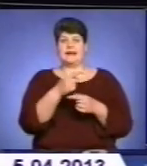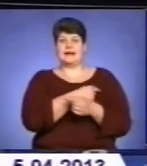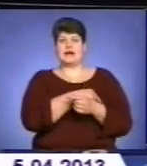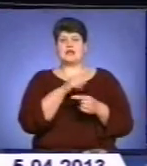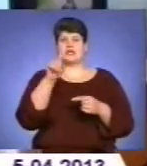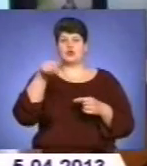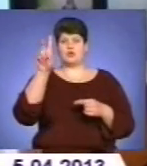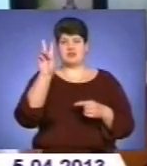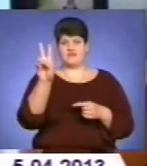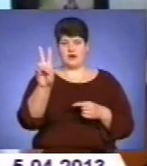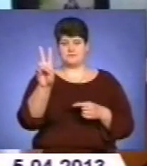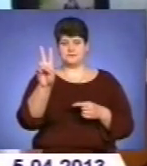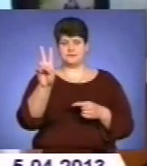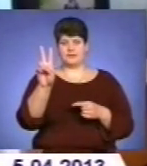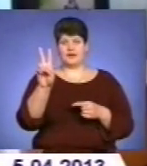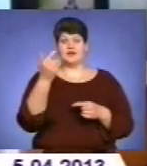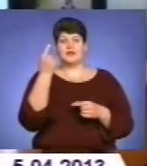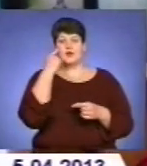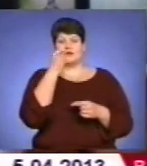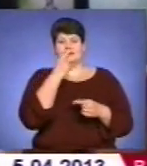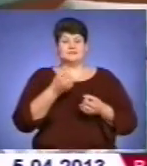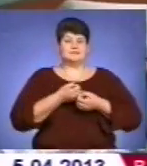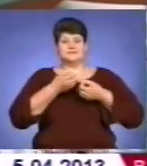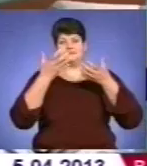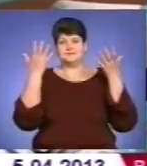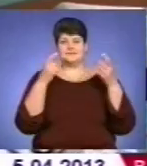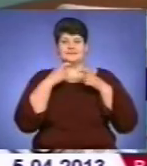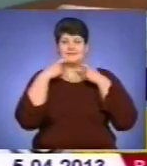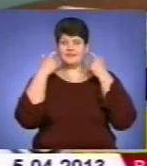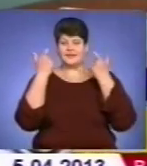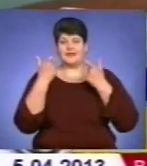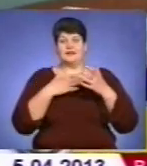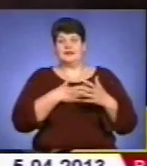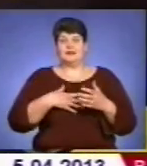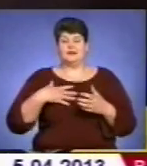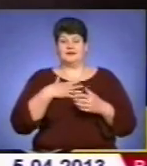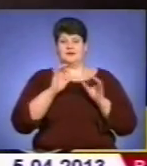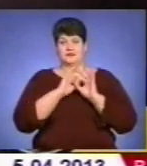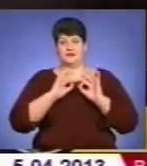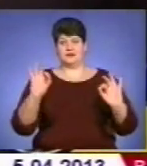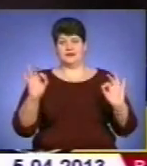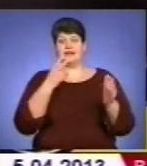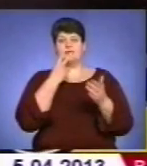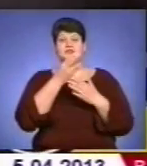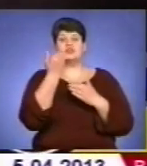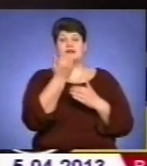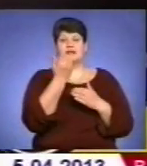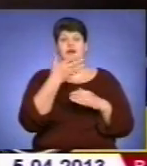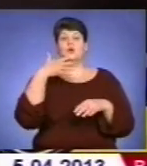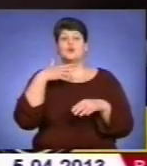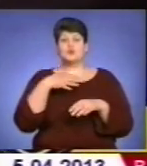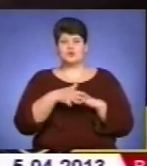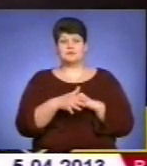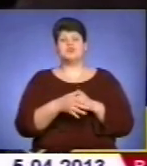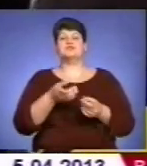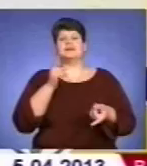2. Їхні очі сяють від радості, дещо схвильовані і такі прекрасні. Дивлячись на них, розумієш